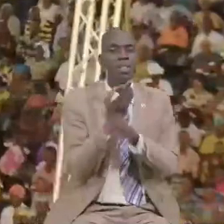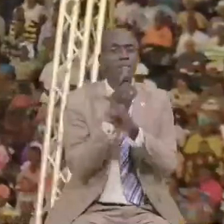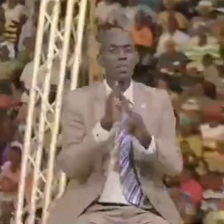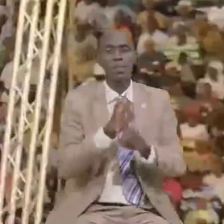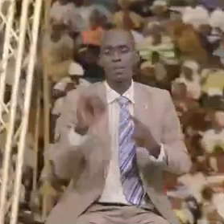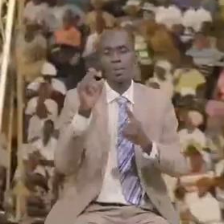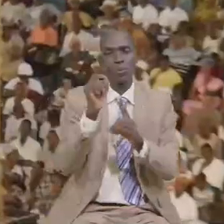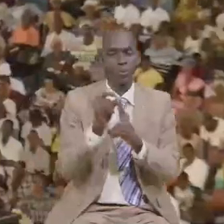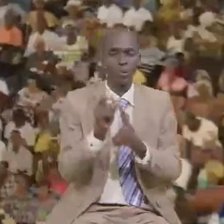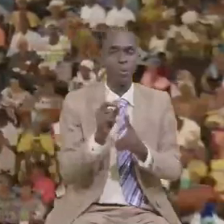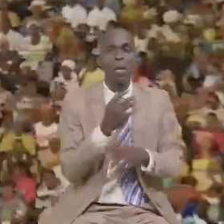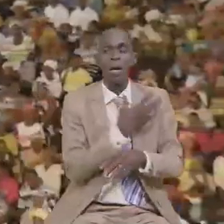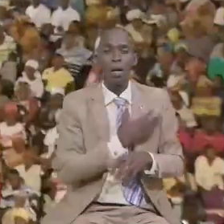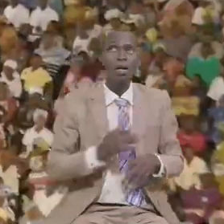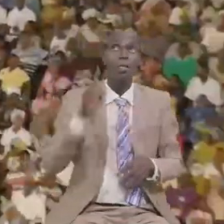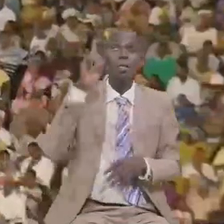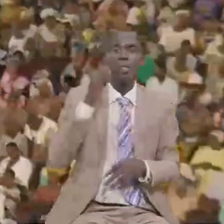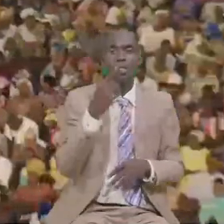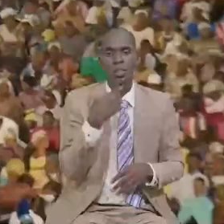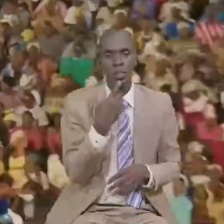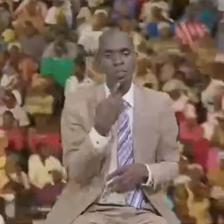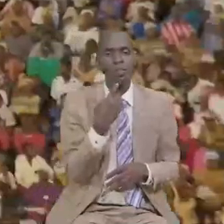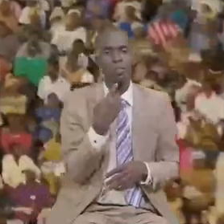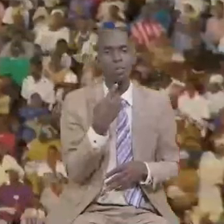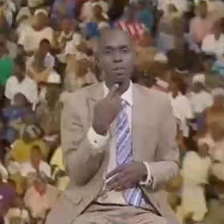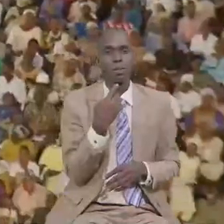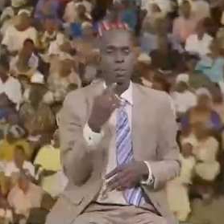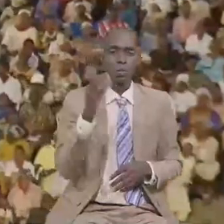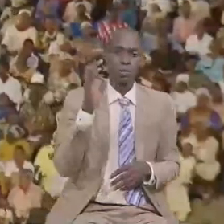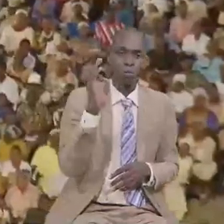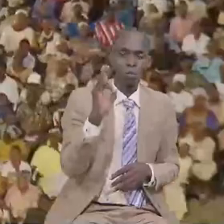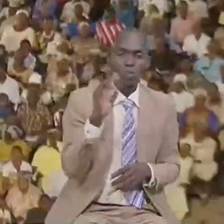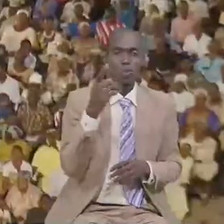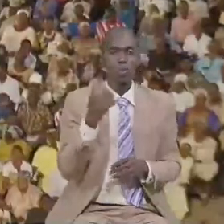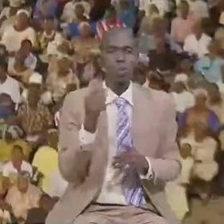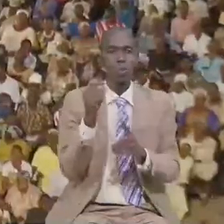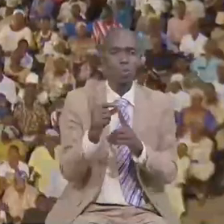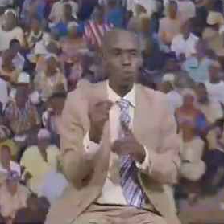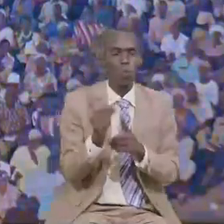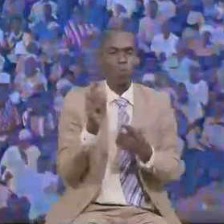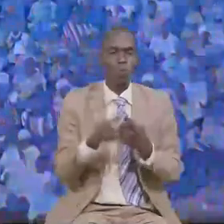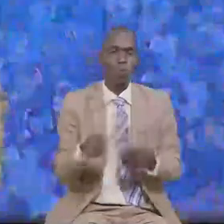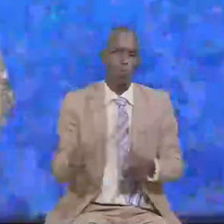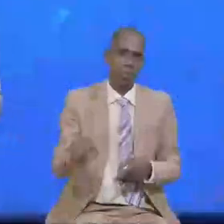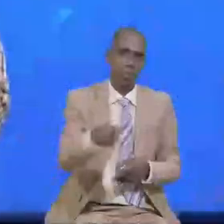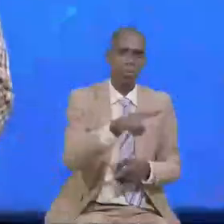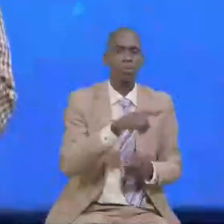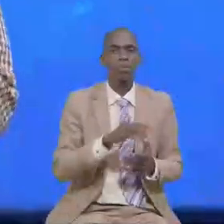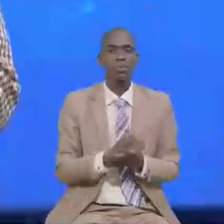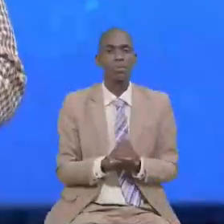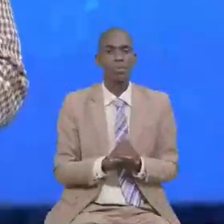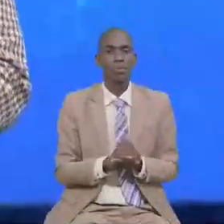C'est la parole qui délivre. Il parle, il leur prêchez, leur annoncez la